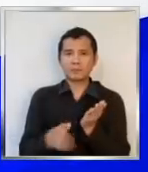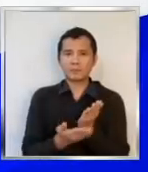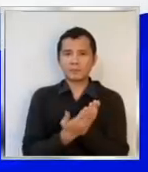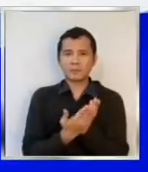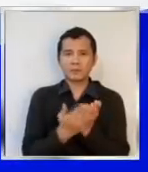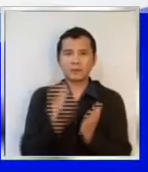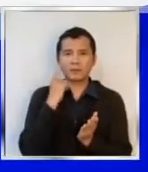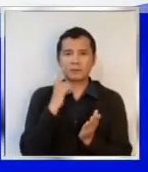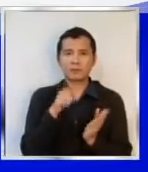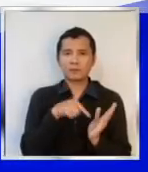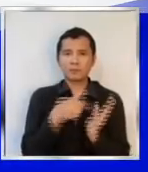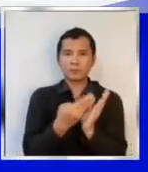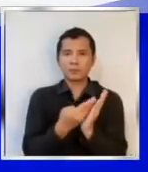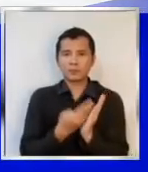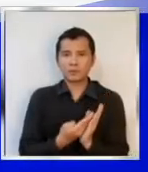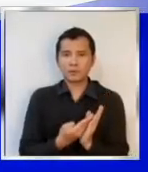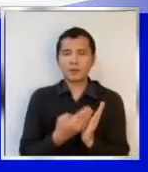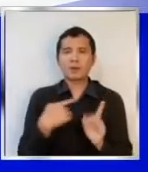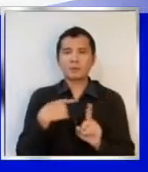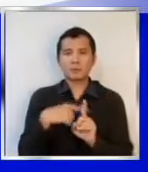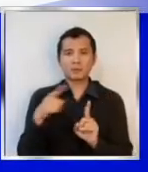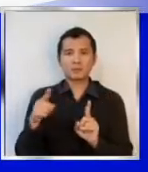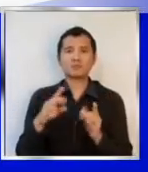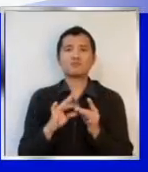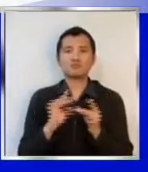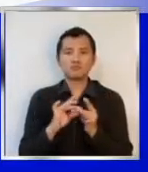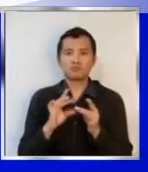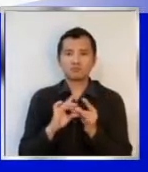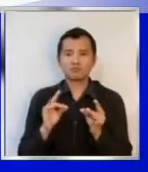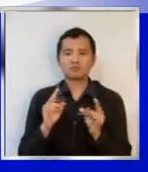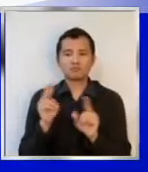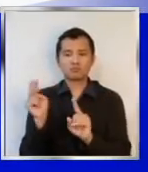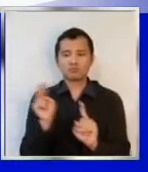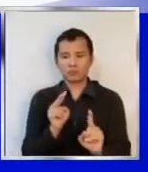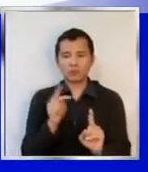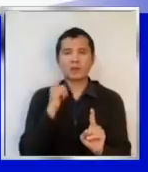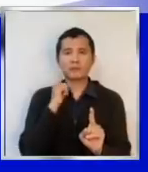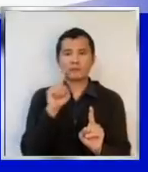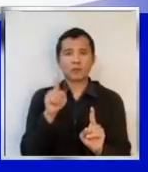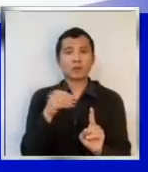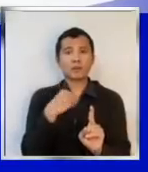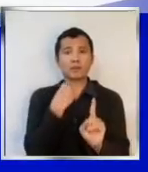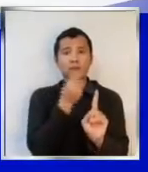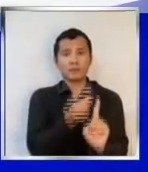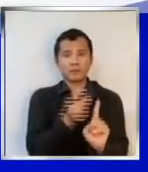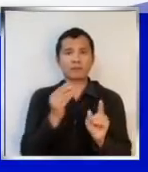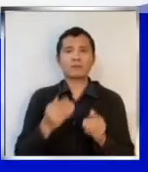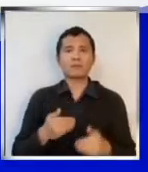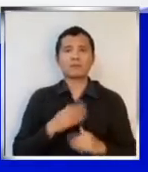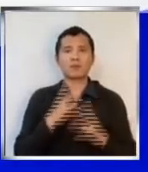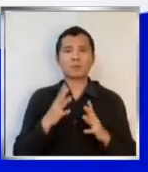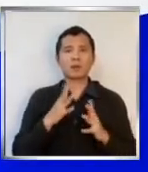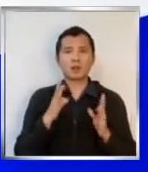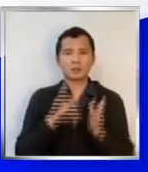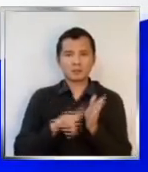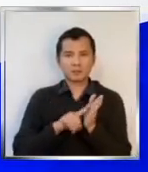na ang panig ni Dr. Victoria para magkaroon ng formal na investigasyon sa insidente. Sinusubukan pa po